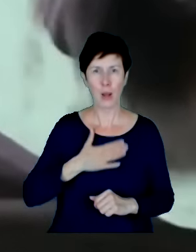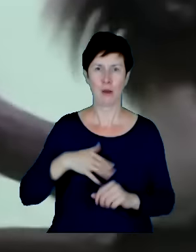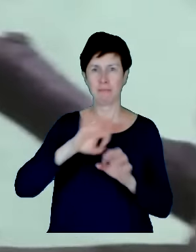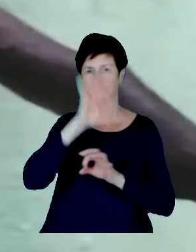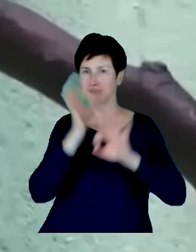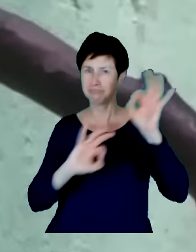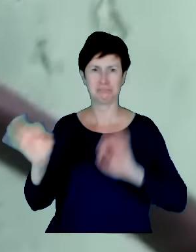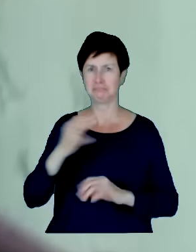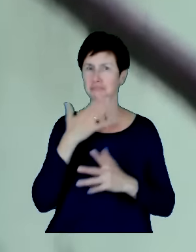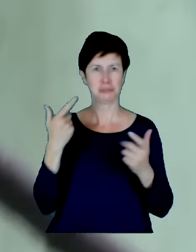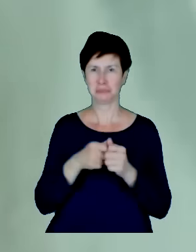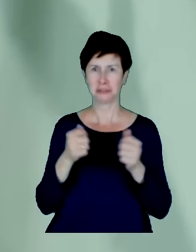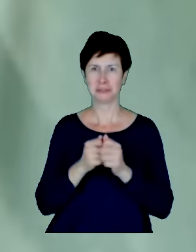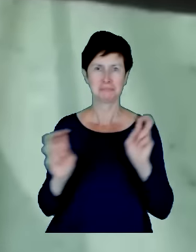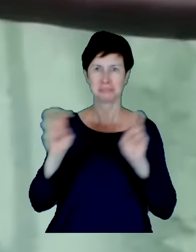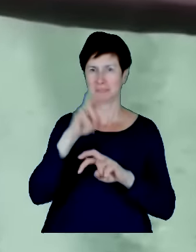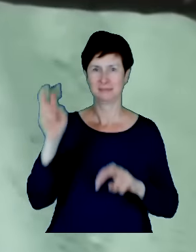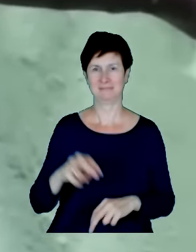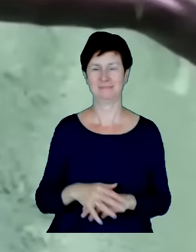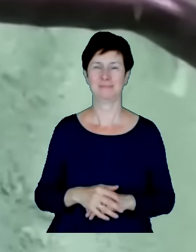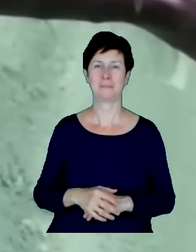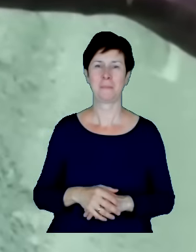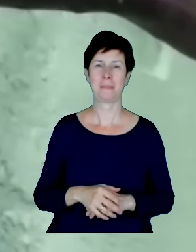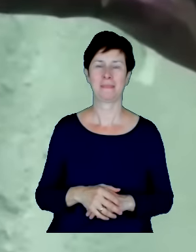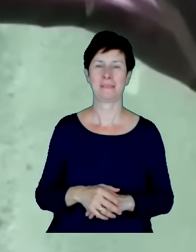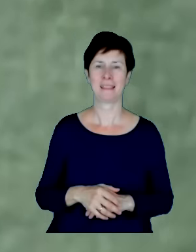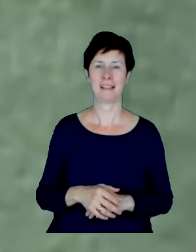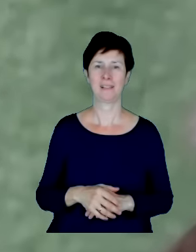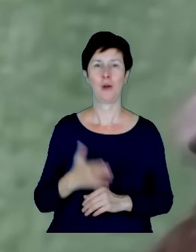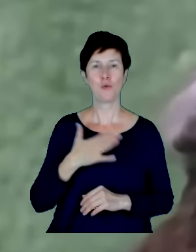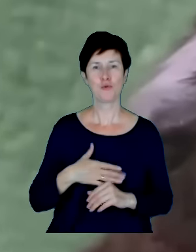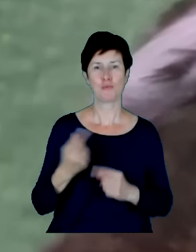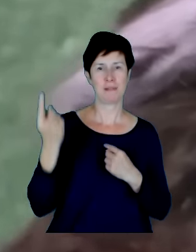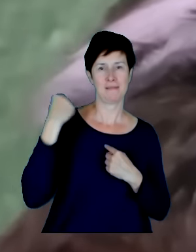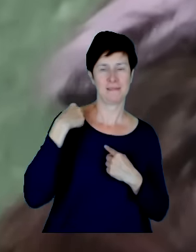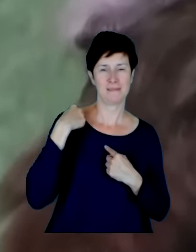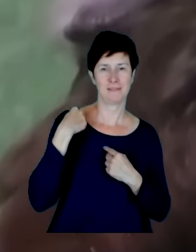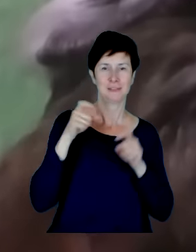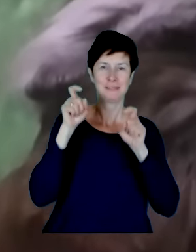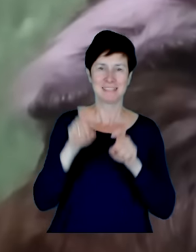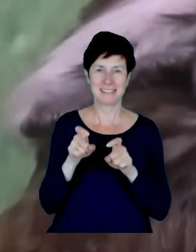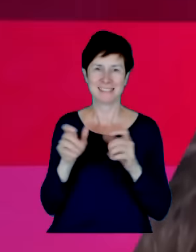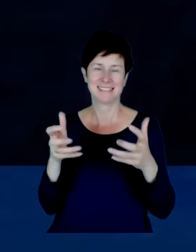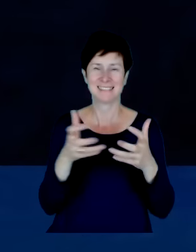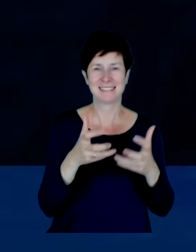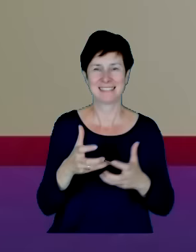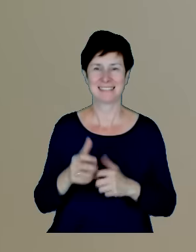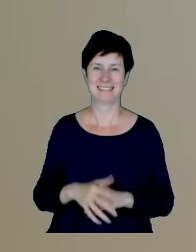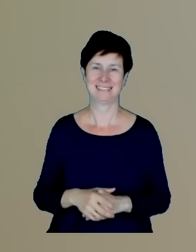przeszkód maluchy Jednak gdy tylko mają taką okazję lubią wyręczyć się grzbietem opiekuna bo wiadomo nie ma jaku